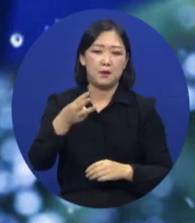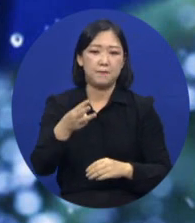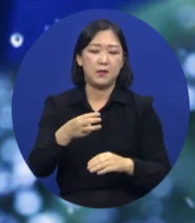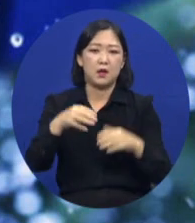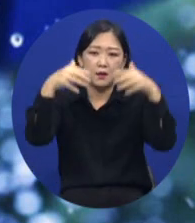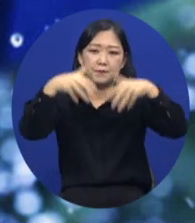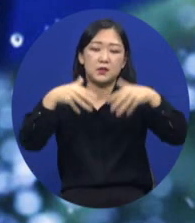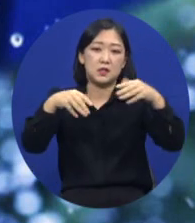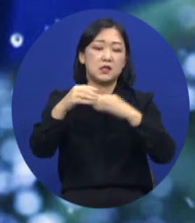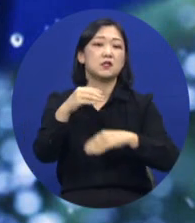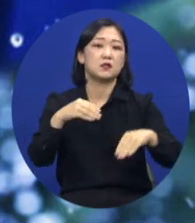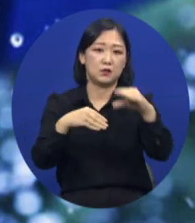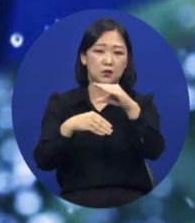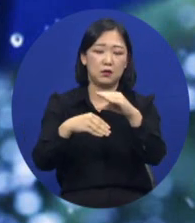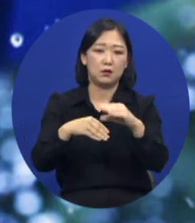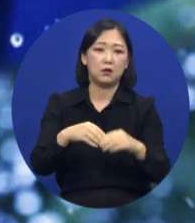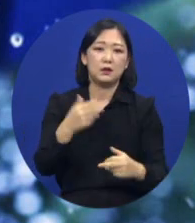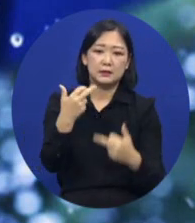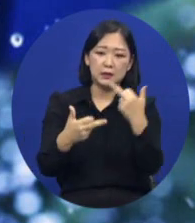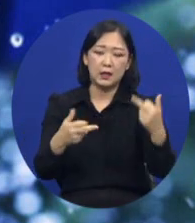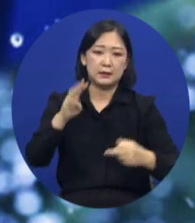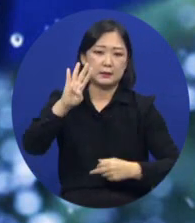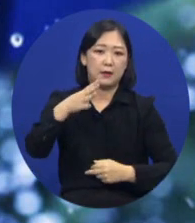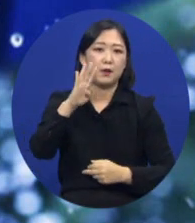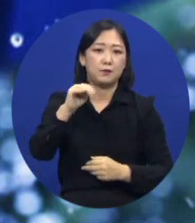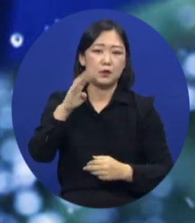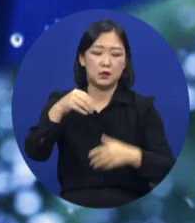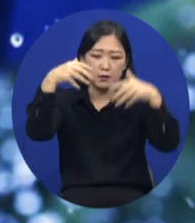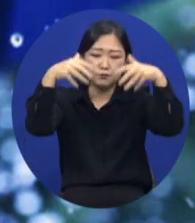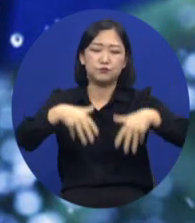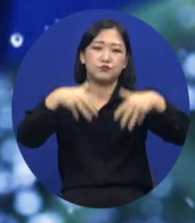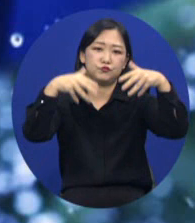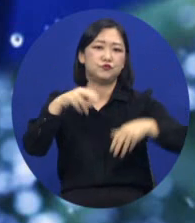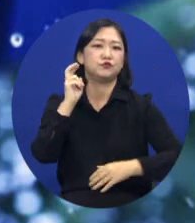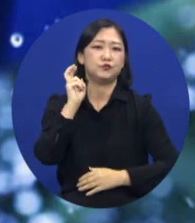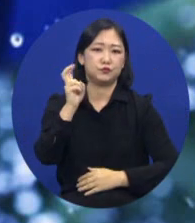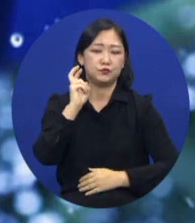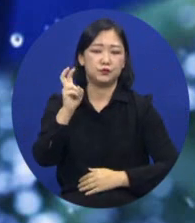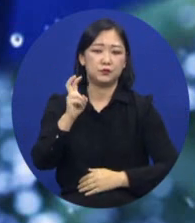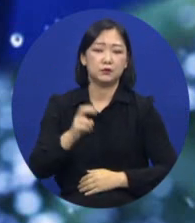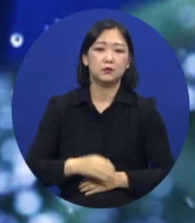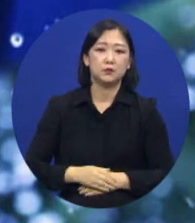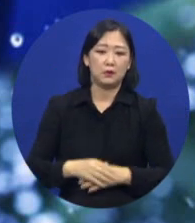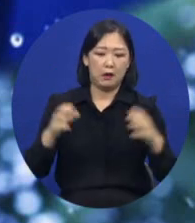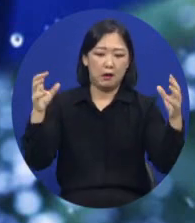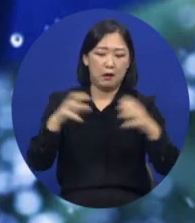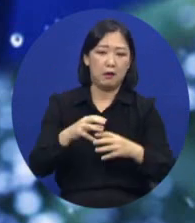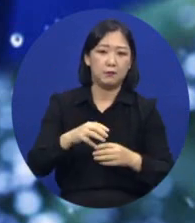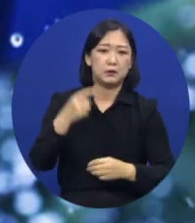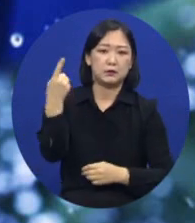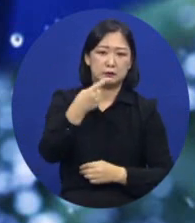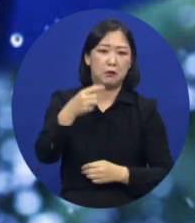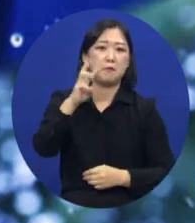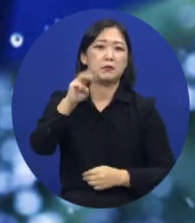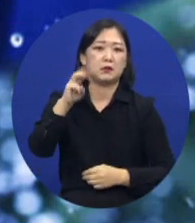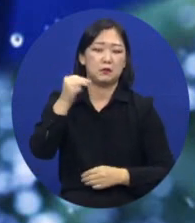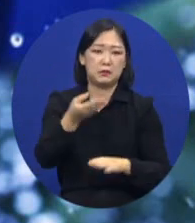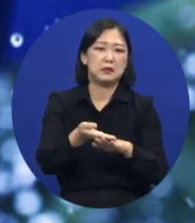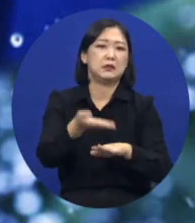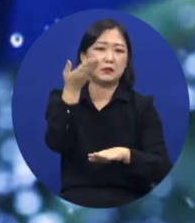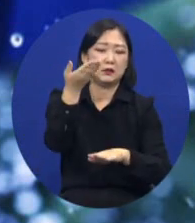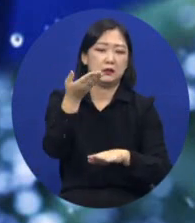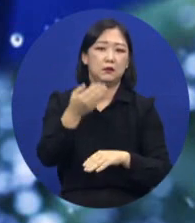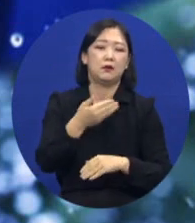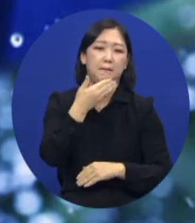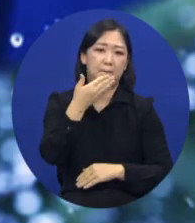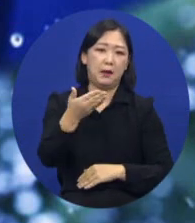더 내리겠고요. 제주 산지에는 400mm 이상의 물폭탄이 예상됩니다. 예상 누적 강우량이 1000mm를 넘을